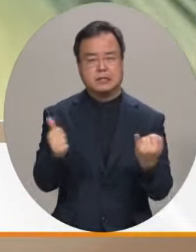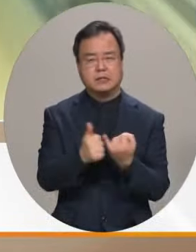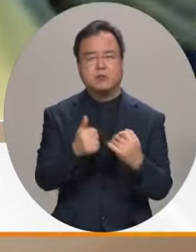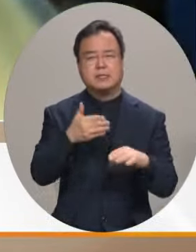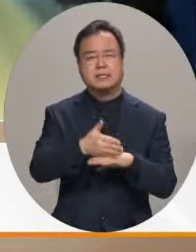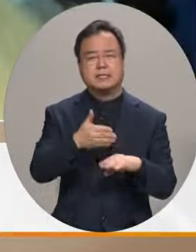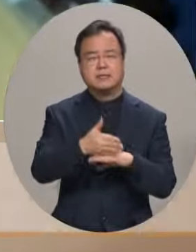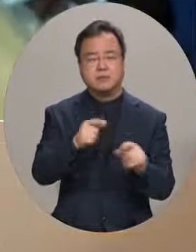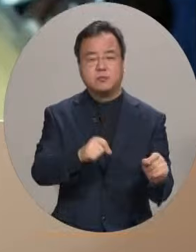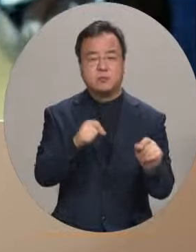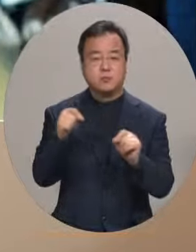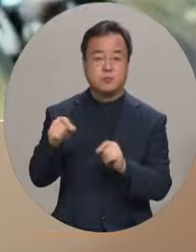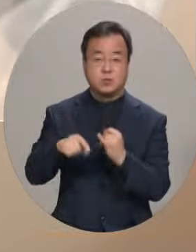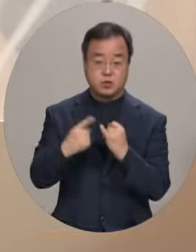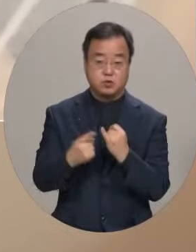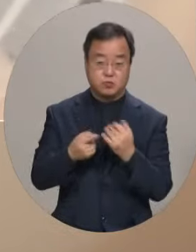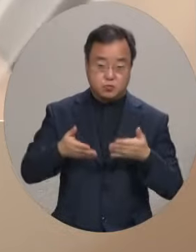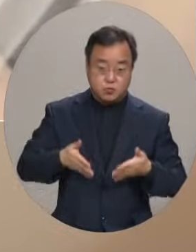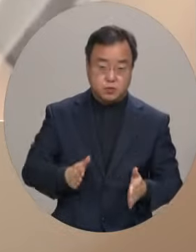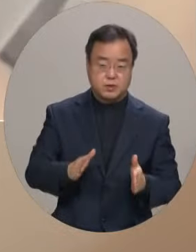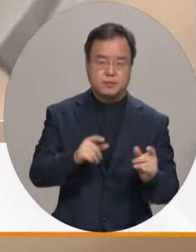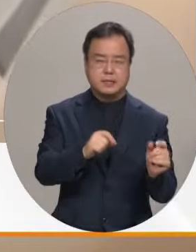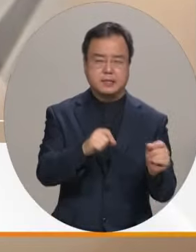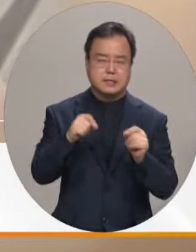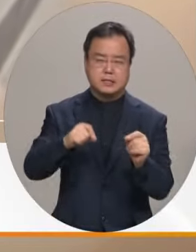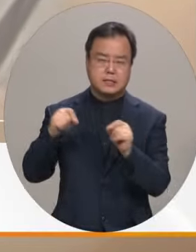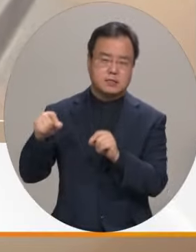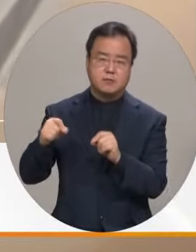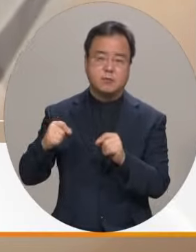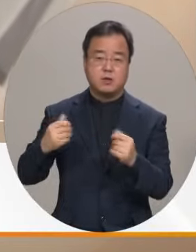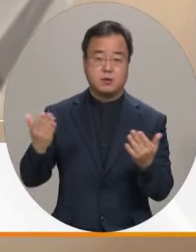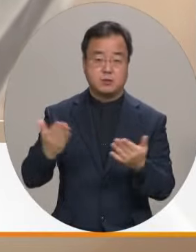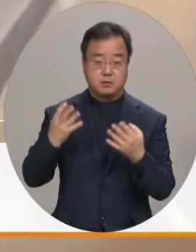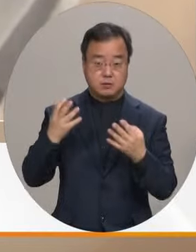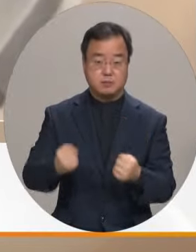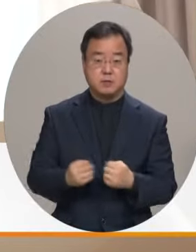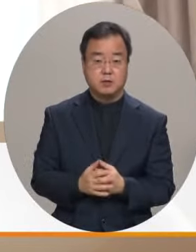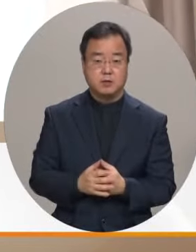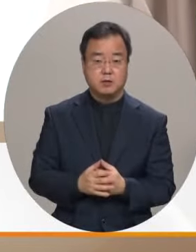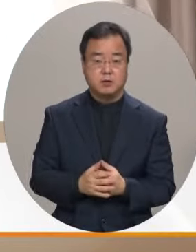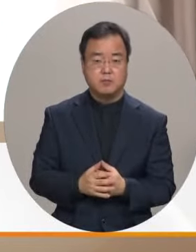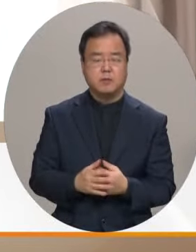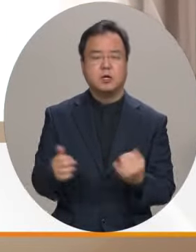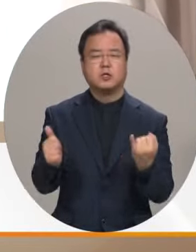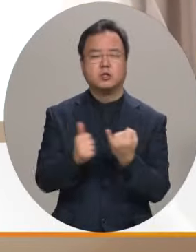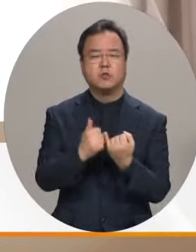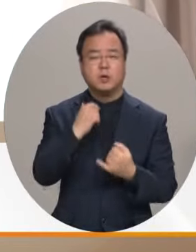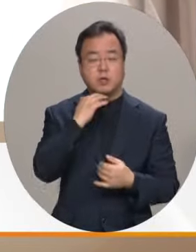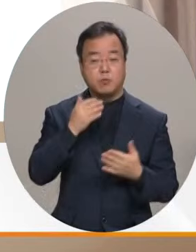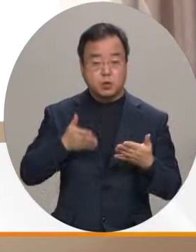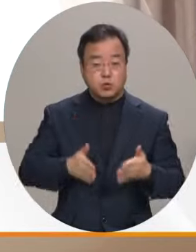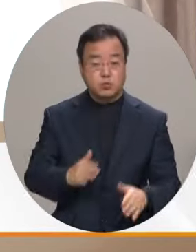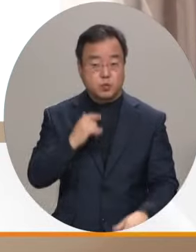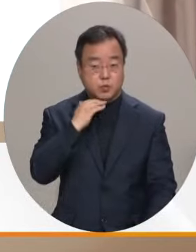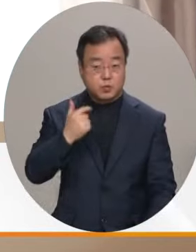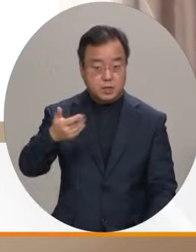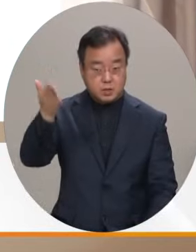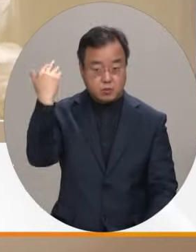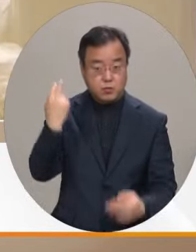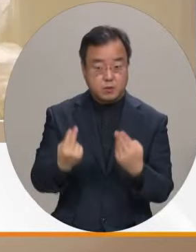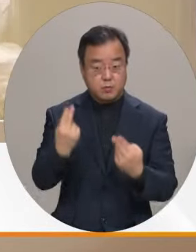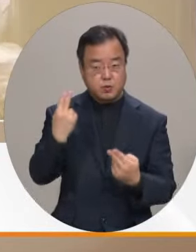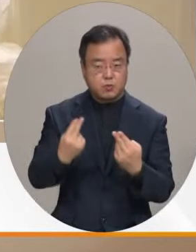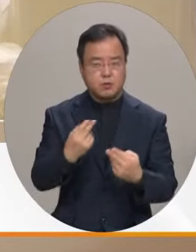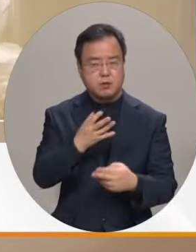출산 지연이라고 불리는 현상이 가속화되고 있습니다 어 전반적으로 결혼 연령과 출산 연령이 과거에 비해